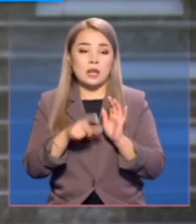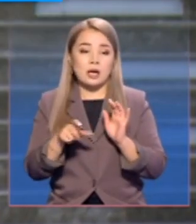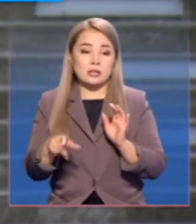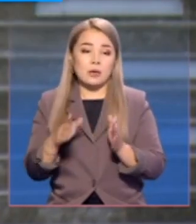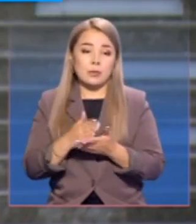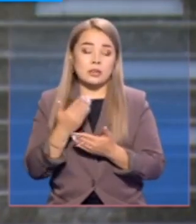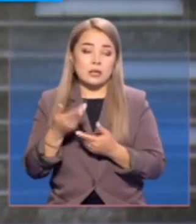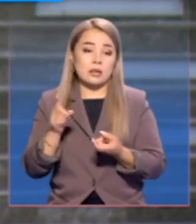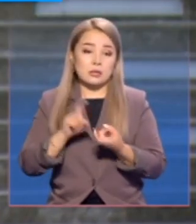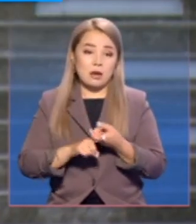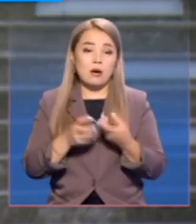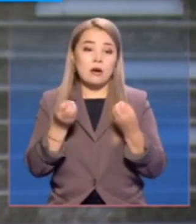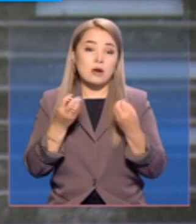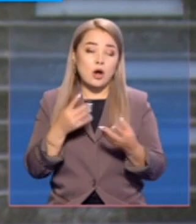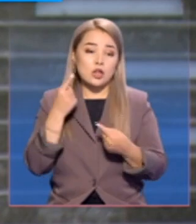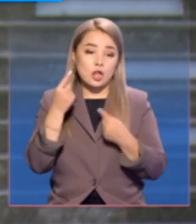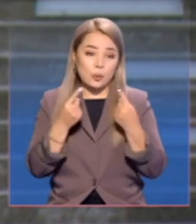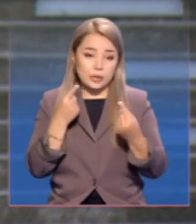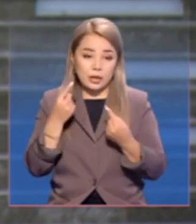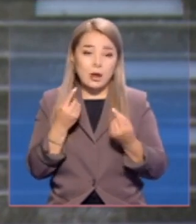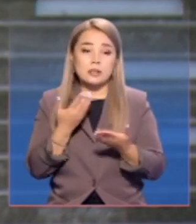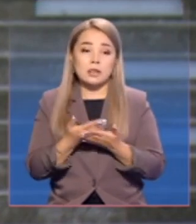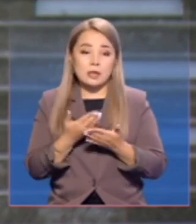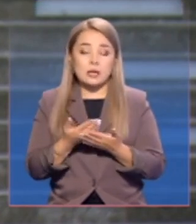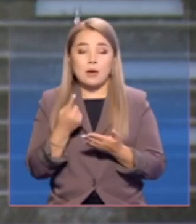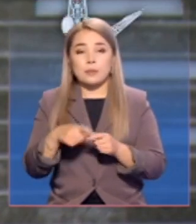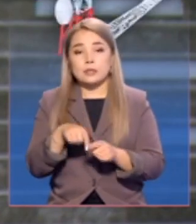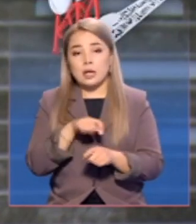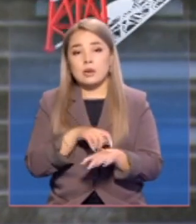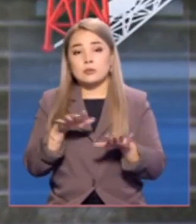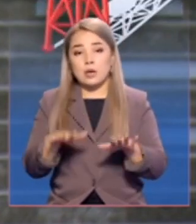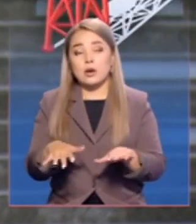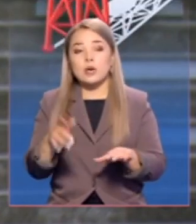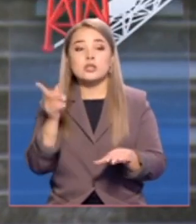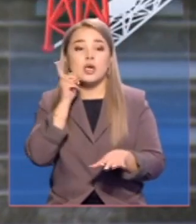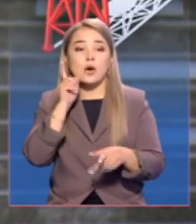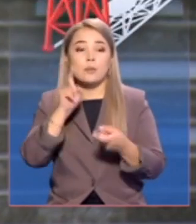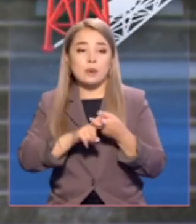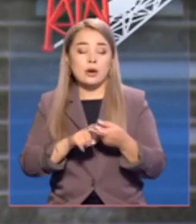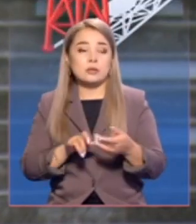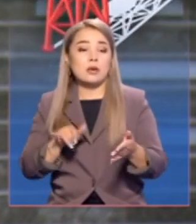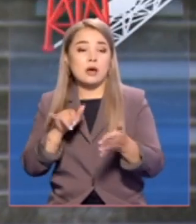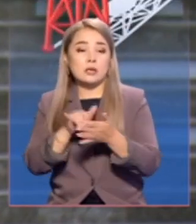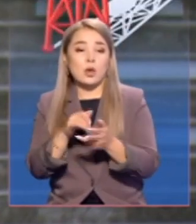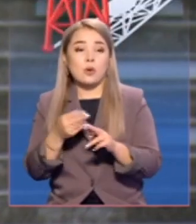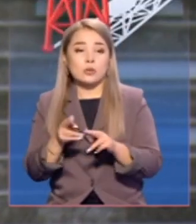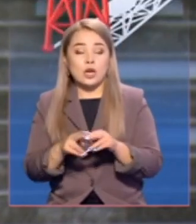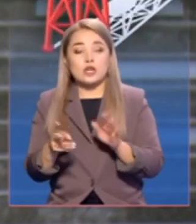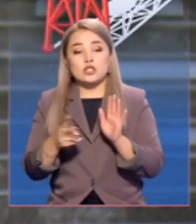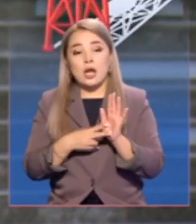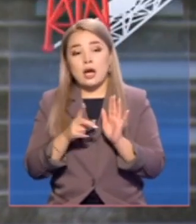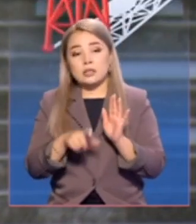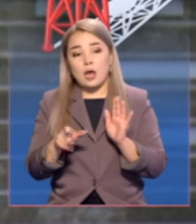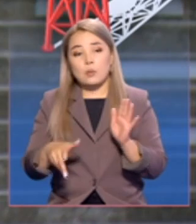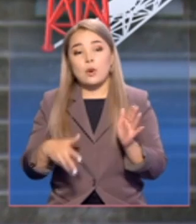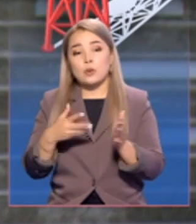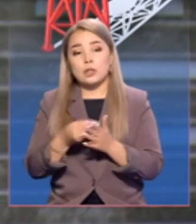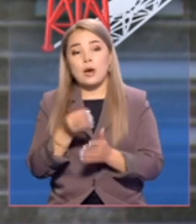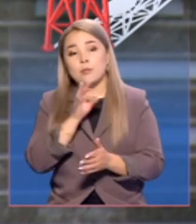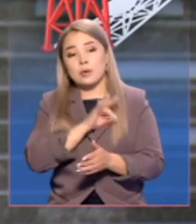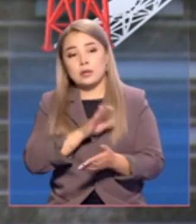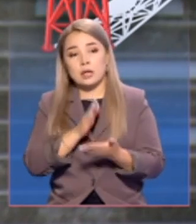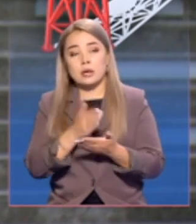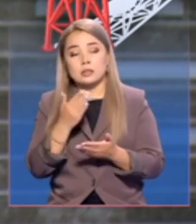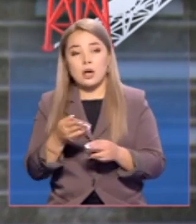келеді. Енді қарапайым логика. Әлгі бір шаршы шақырым жерге ұялы байланыс орнату үшін сол 7 адамның төлемі